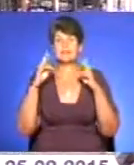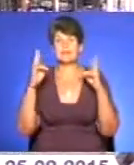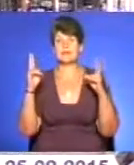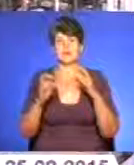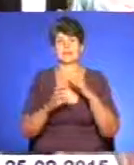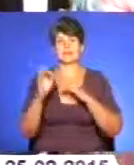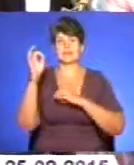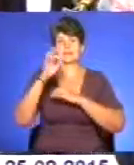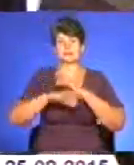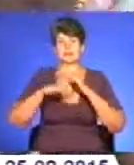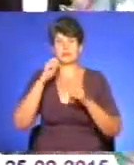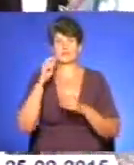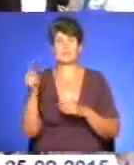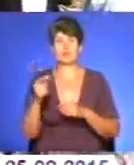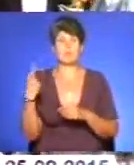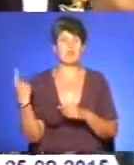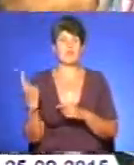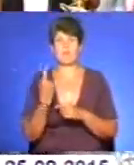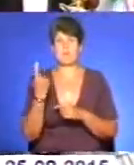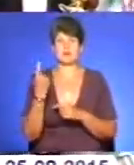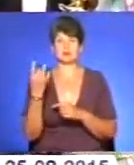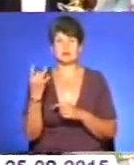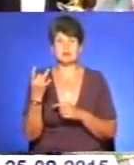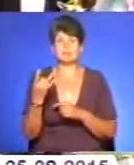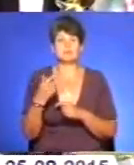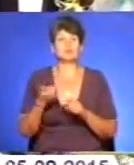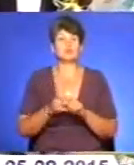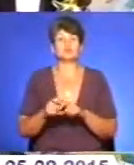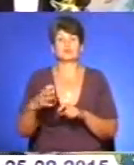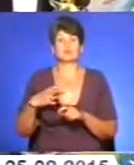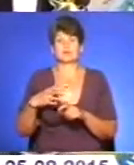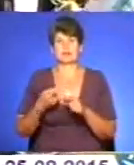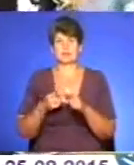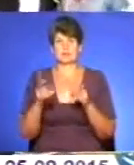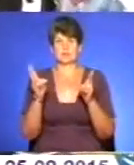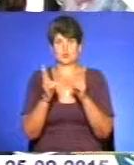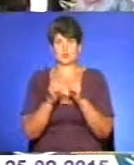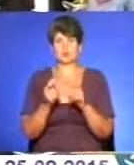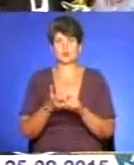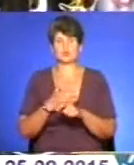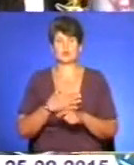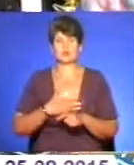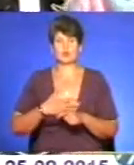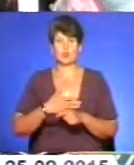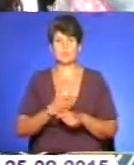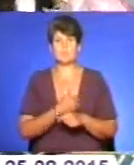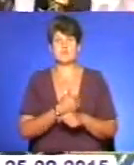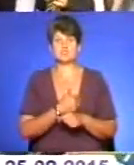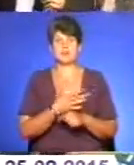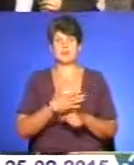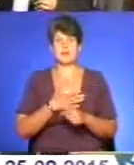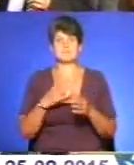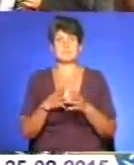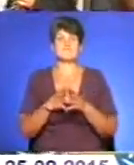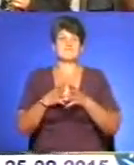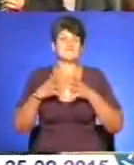Західній Україні. В Тернополі ми вперше, але ми дуже очікували цієї зустрічі, дуже хвилюємося і бажаємо на великому